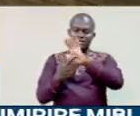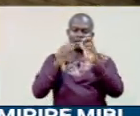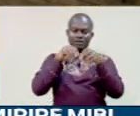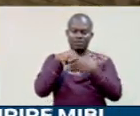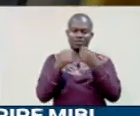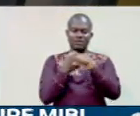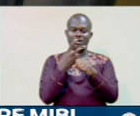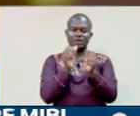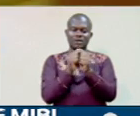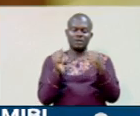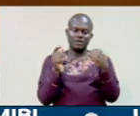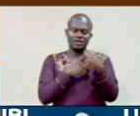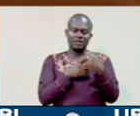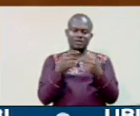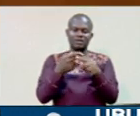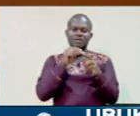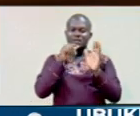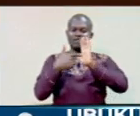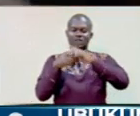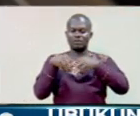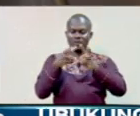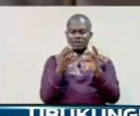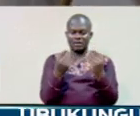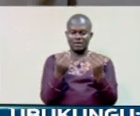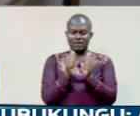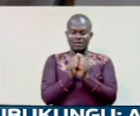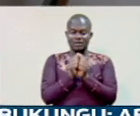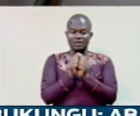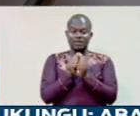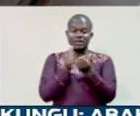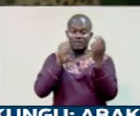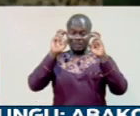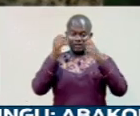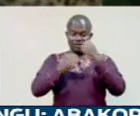muri 2016 zari zitakigaragara mu buryo bworoshye. Insanganyamatsiko